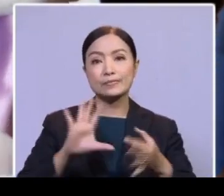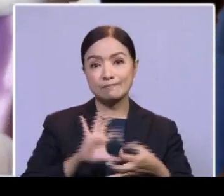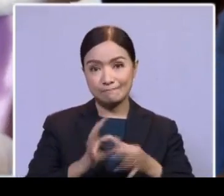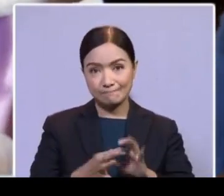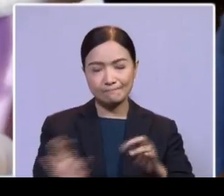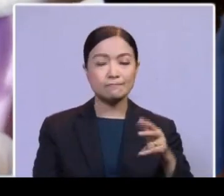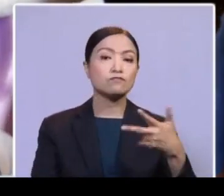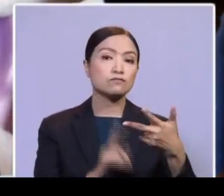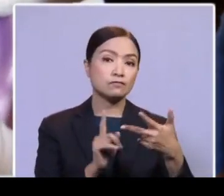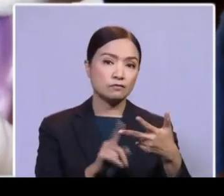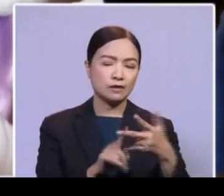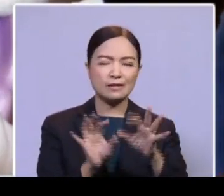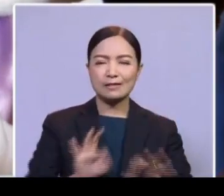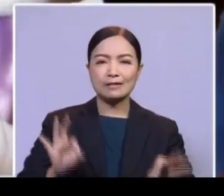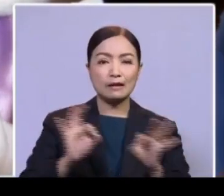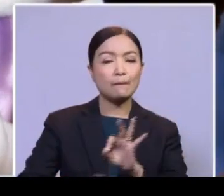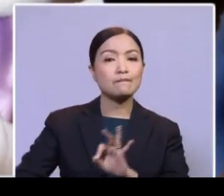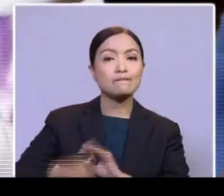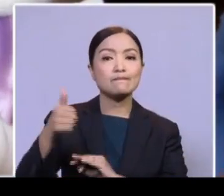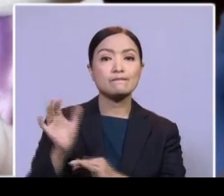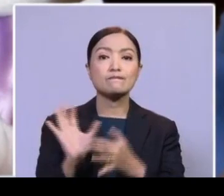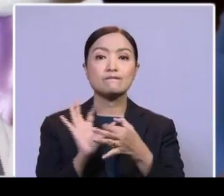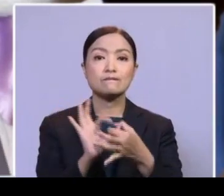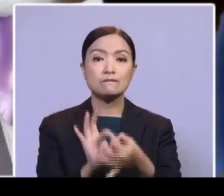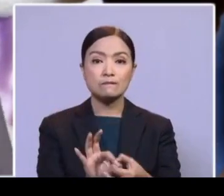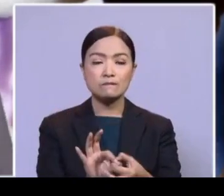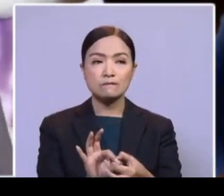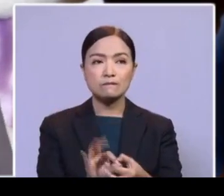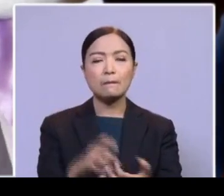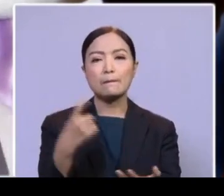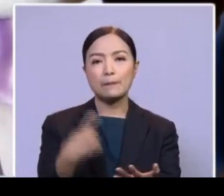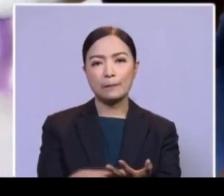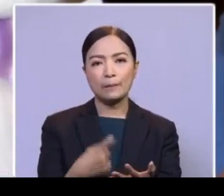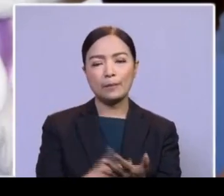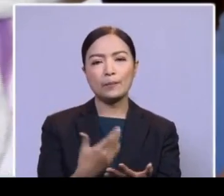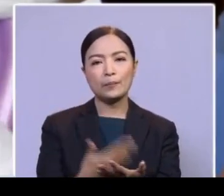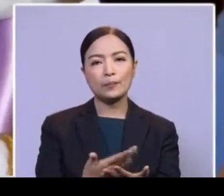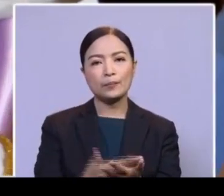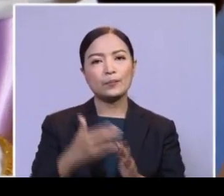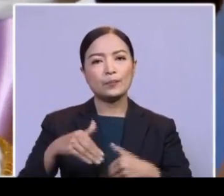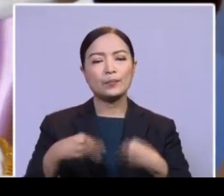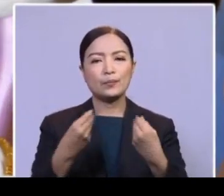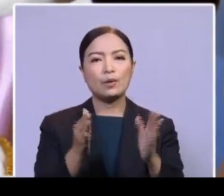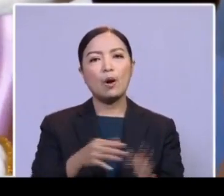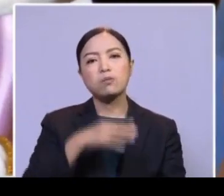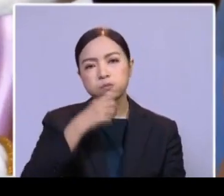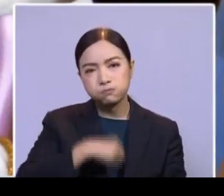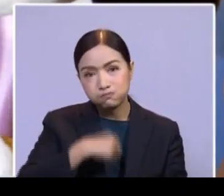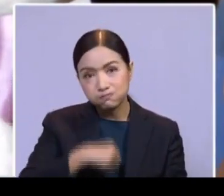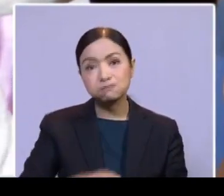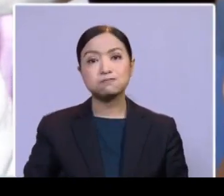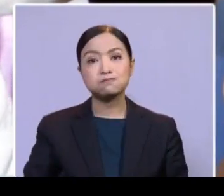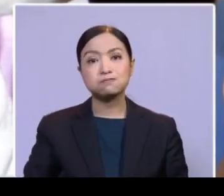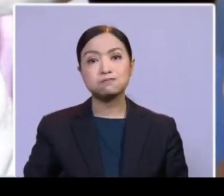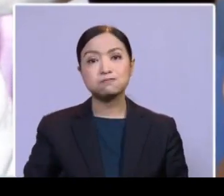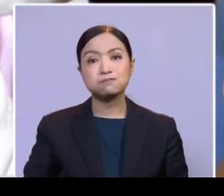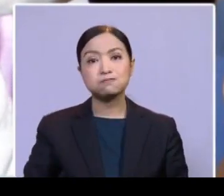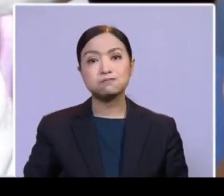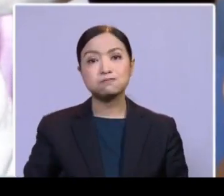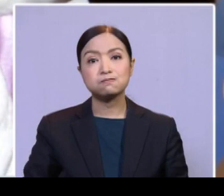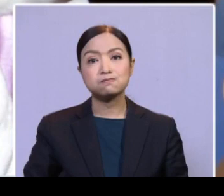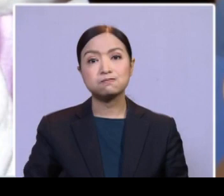และเรื่องที่ 3สำคัญสุดคือเป็นเรื่องเกี่ยวข้องกับการสร้างหลักประกันอะไรได้ให้กับผู้สูงวัยนะครับทั้งหมดนี้